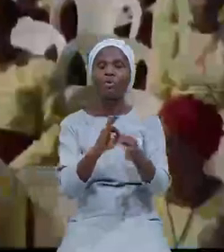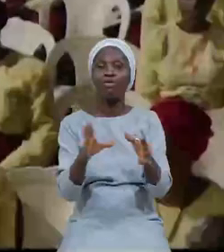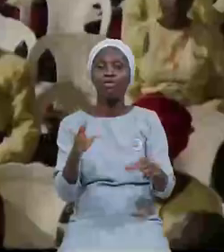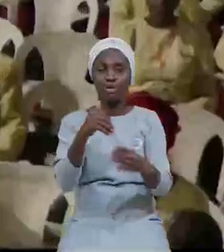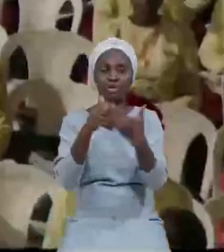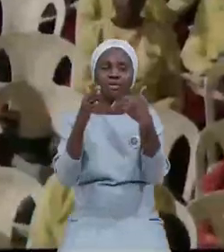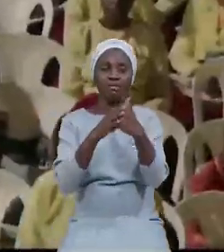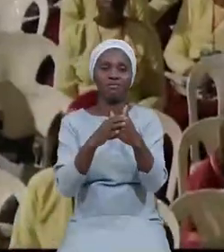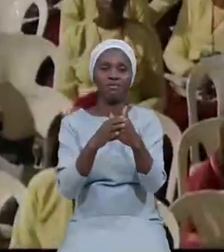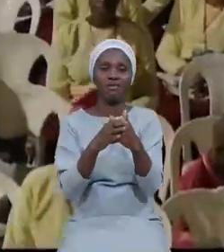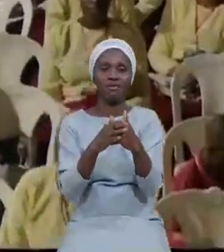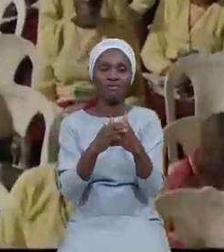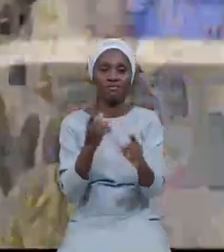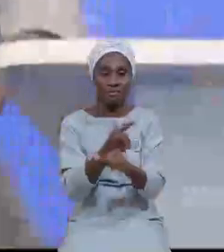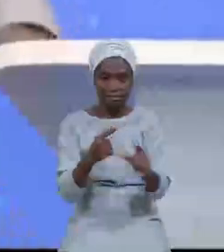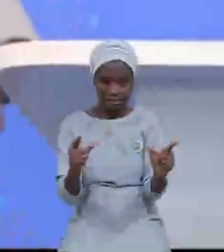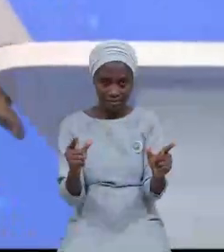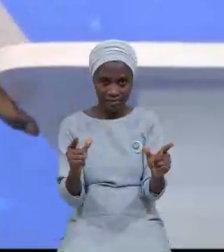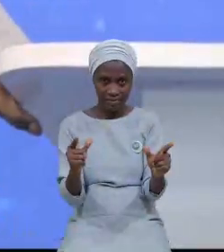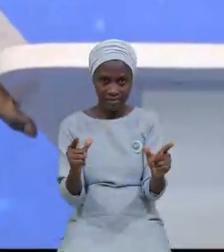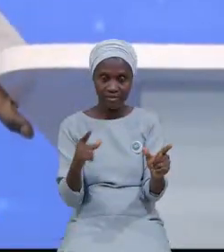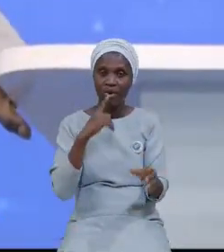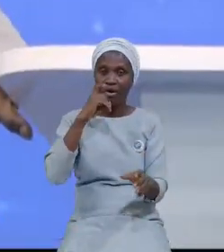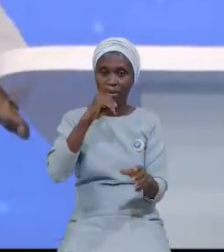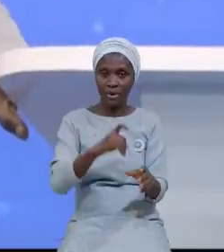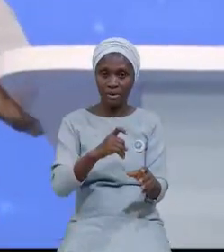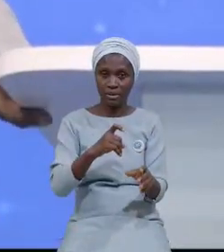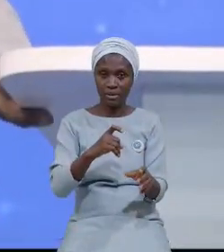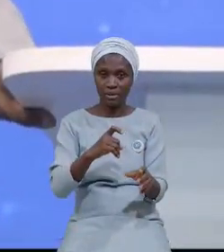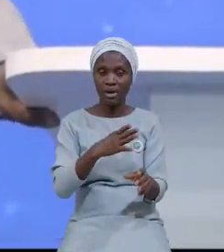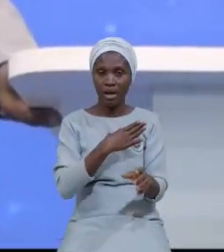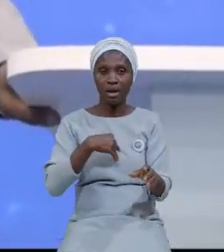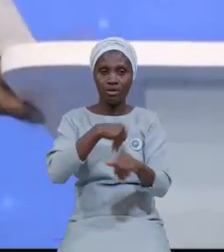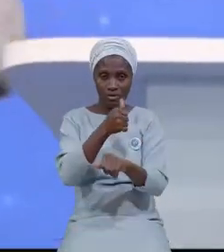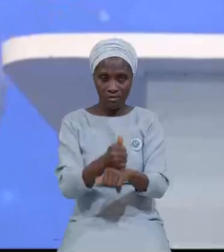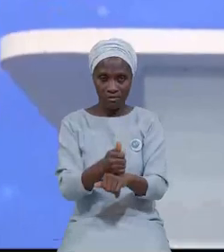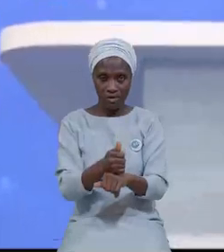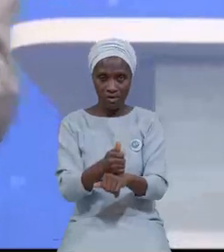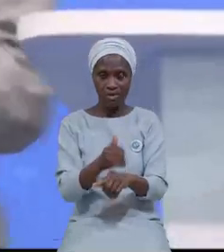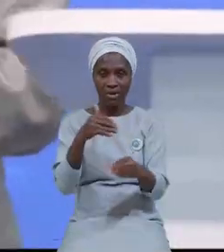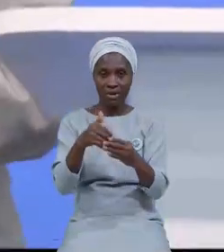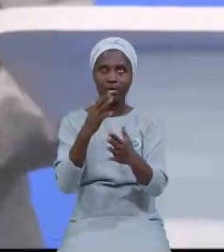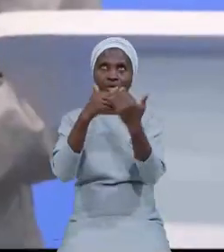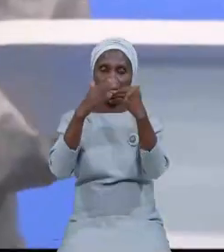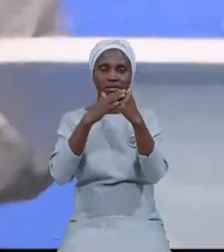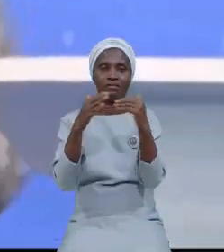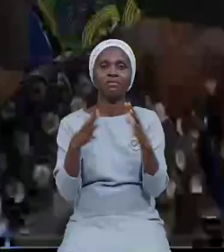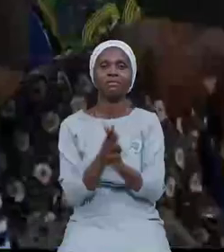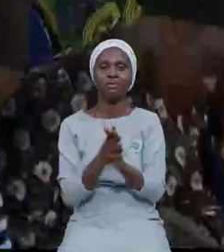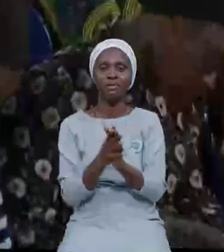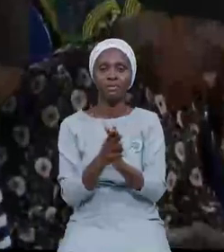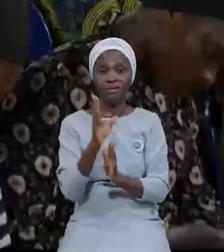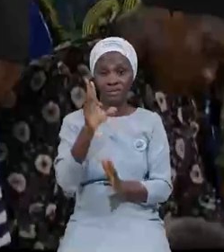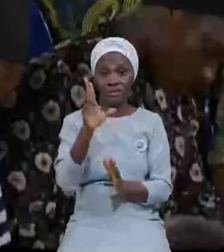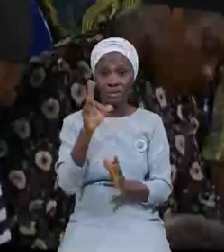au ciel la libération ordonné et confirmé au ciel